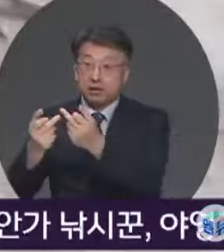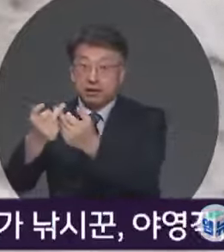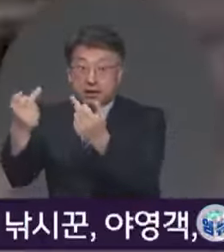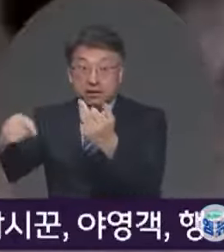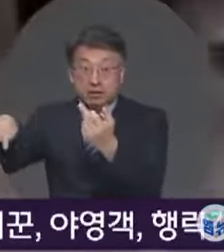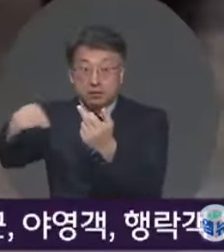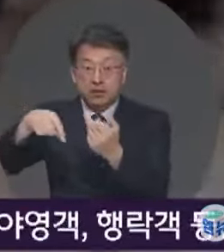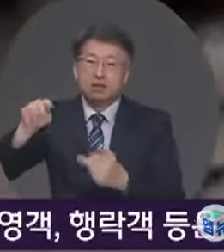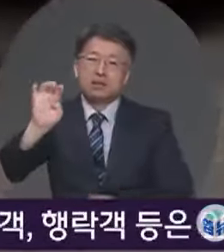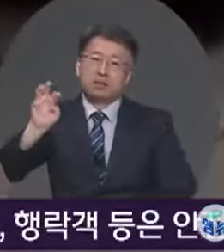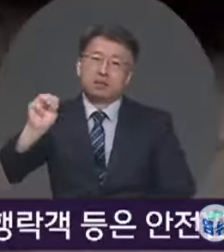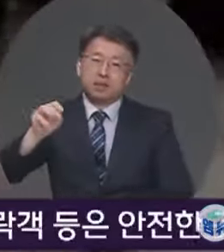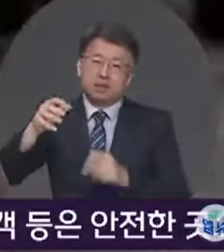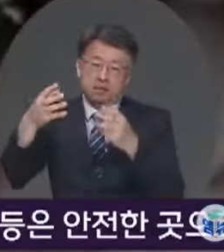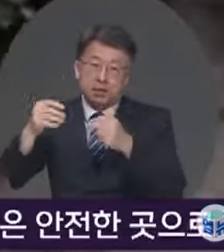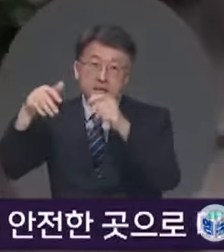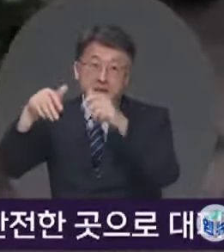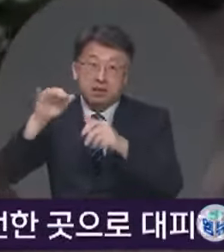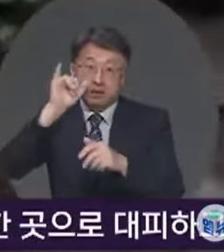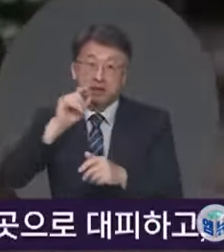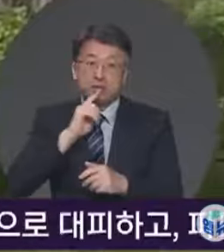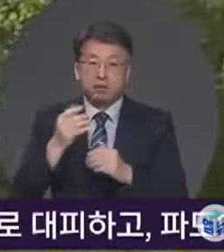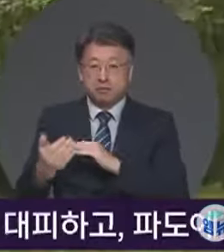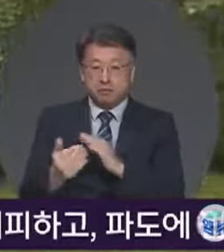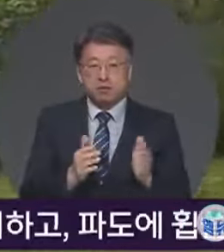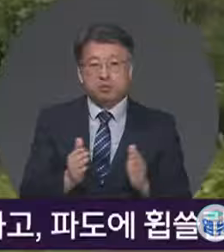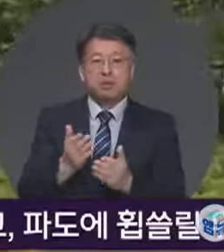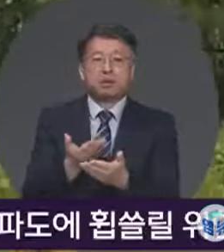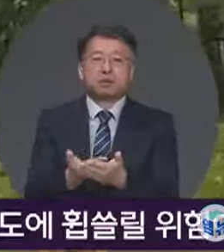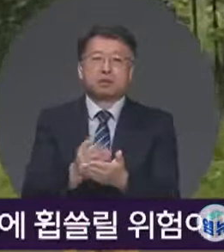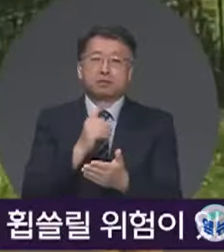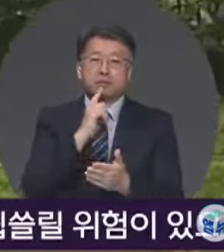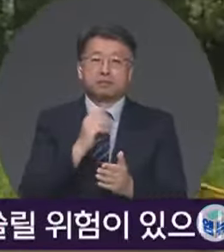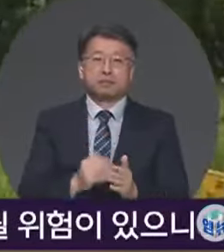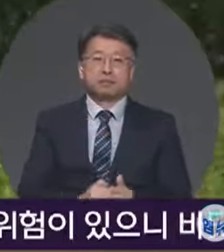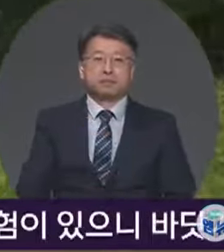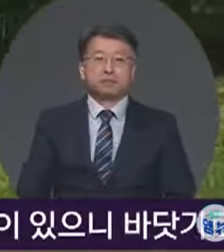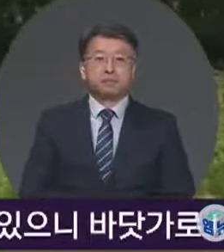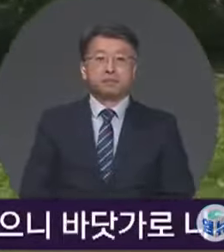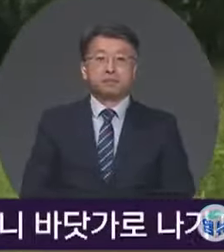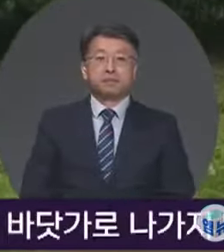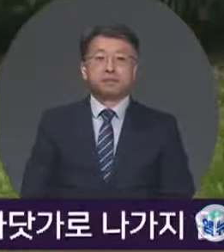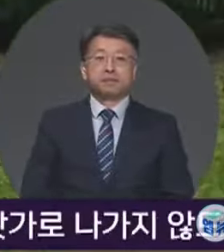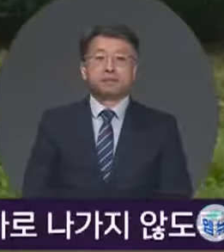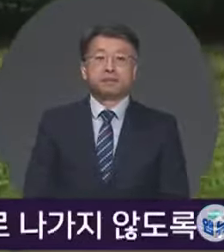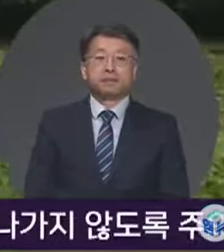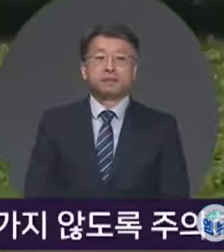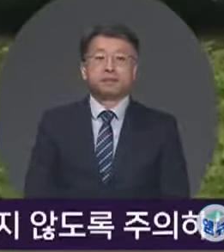40mm의 비가 내리겠다며 대비를 당부했습니다. MBC 뉴스 이선영입니다.